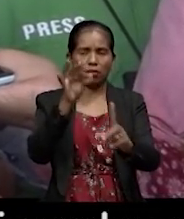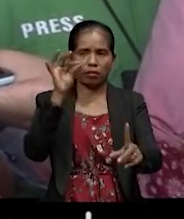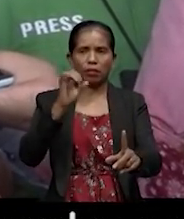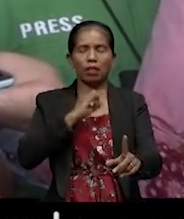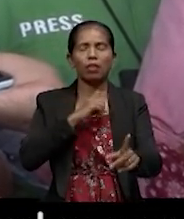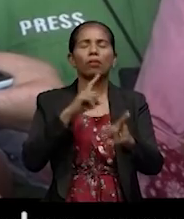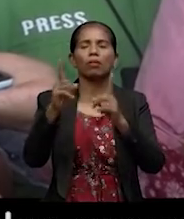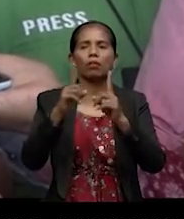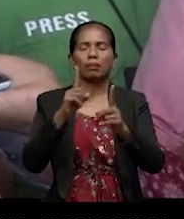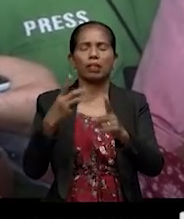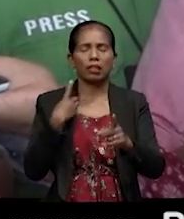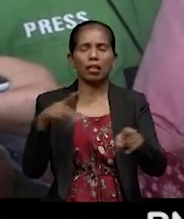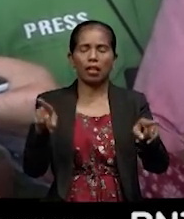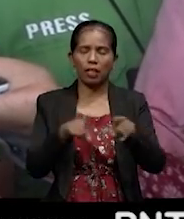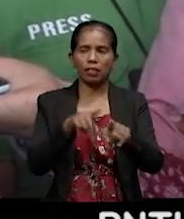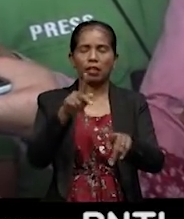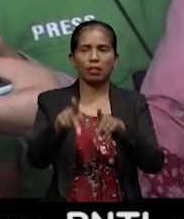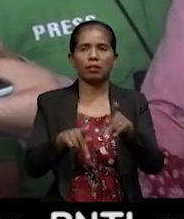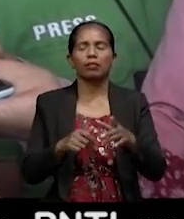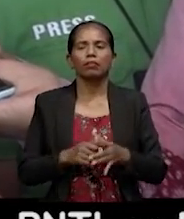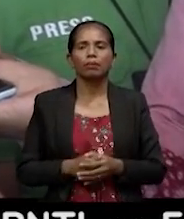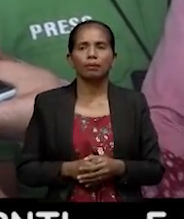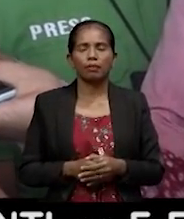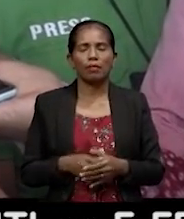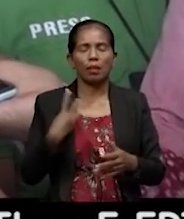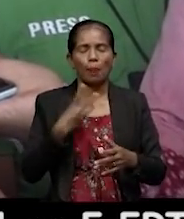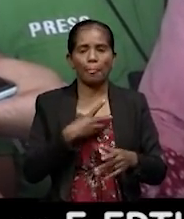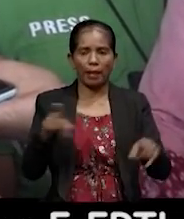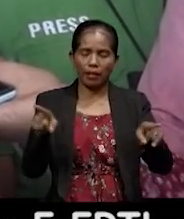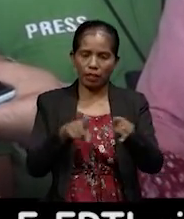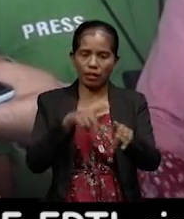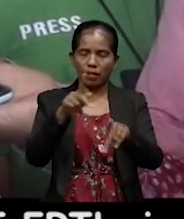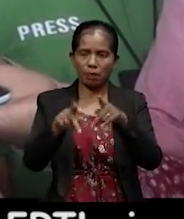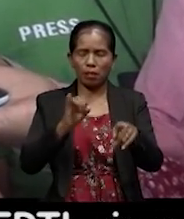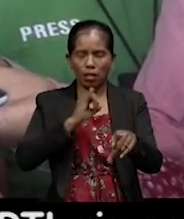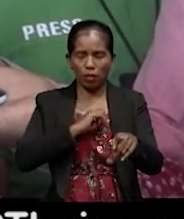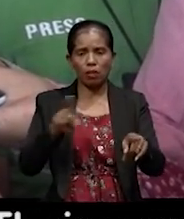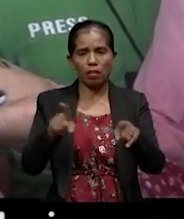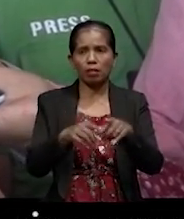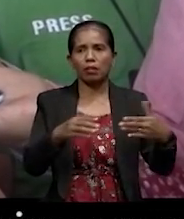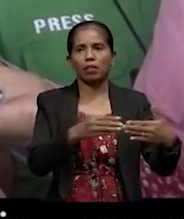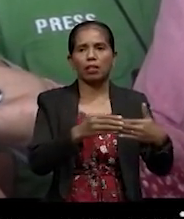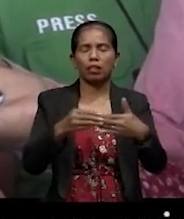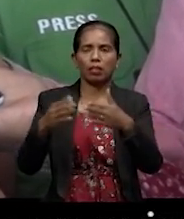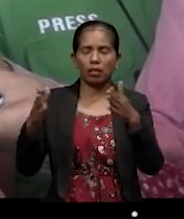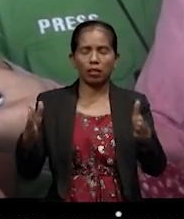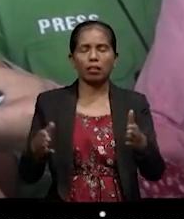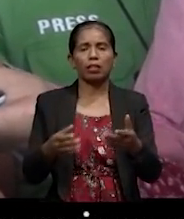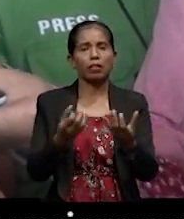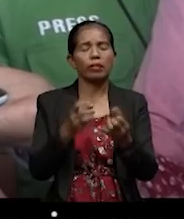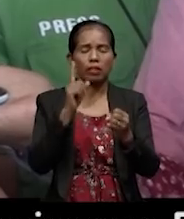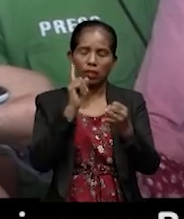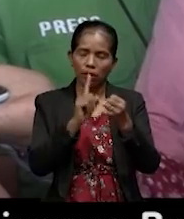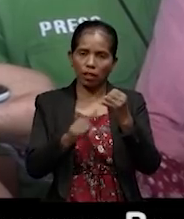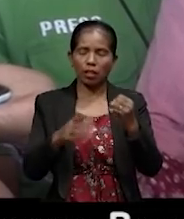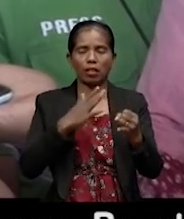kau, itu nunda rema. Itu dia kata, itu nunda rema. I kau nunda mos leader ini. Ini ultima karir awak nak. Saya kau kandidat